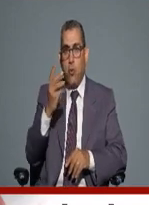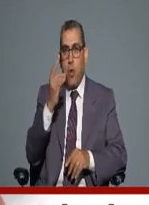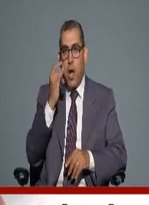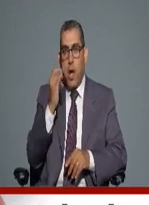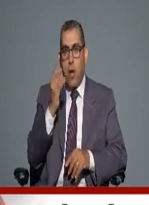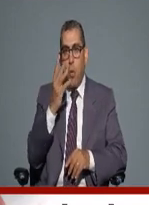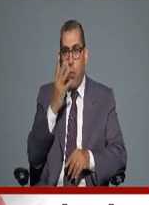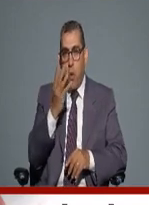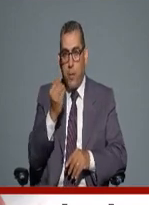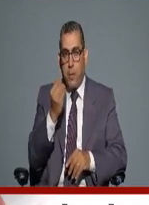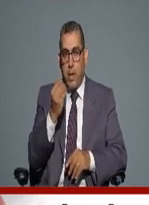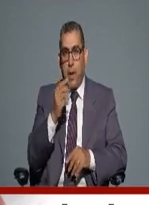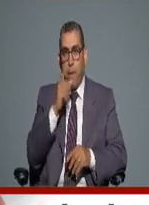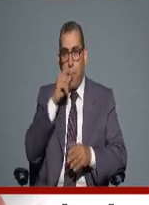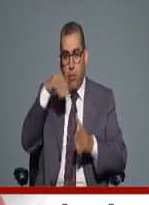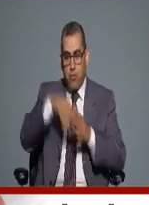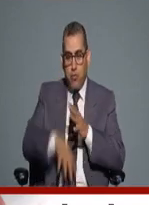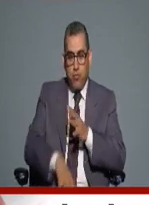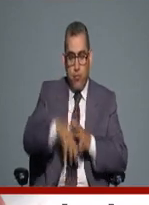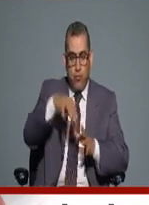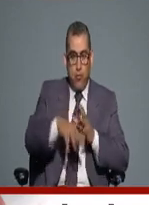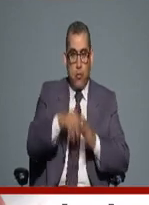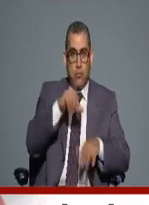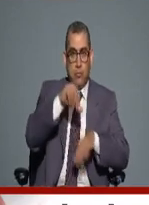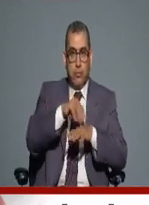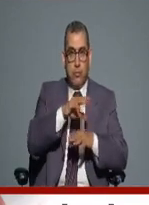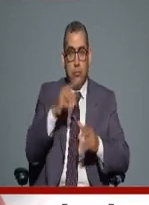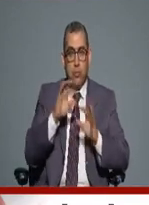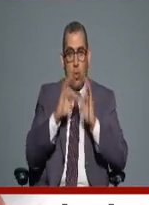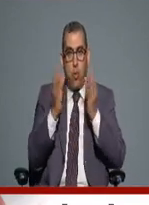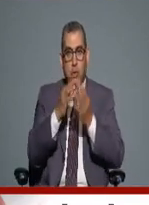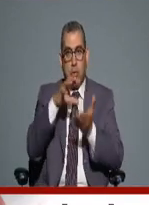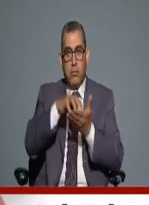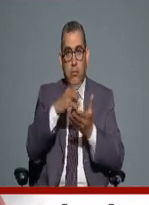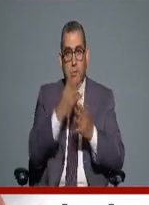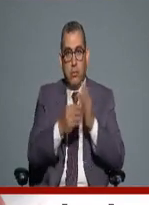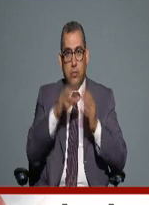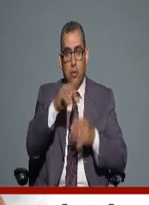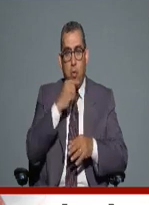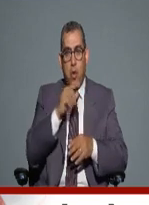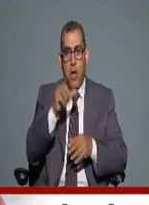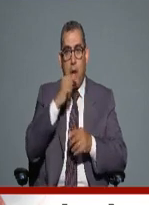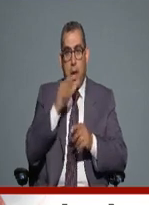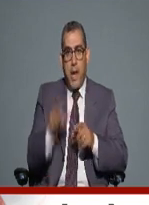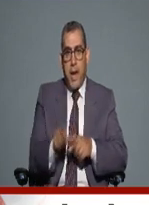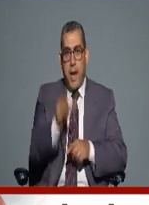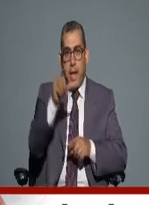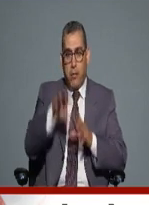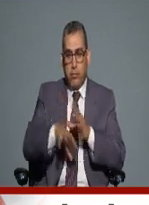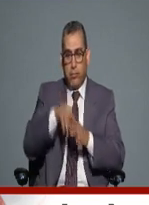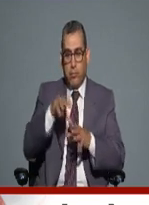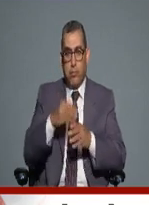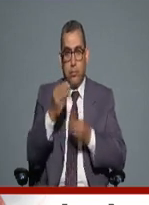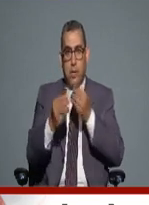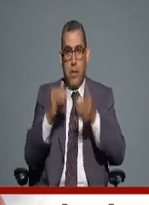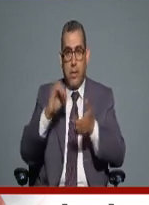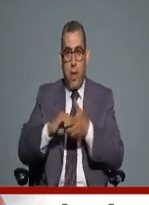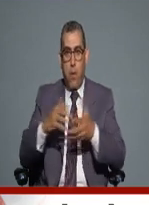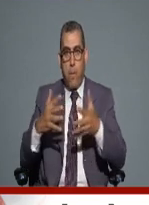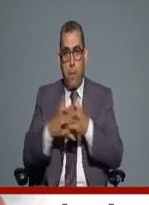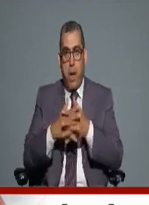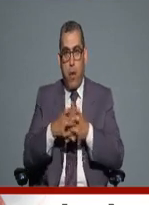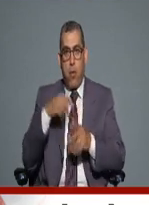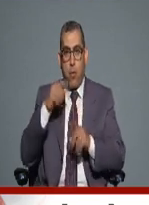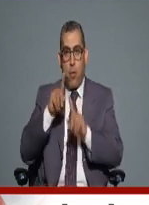بير مية لإخواننا وأهالينا في دول حوض النيل تم إنشائهم بالتعاون ما بين